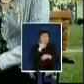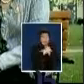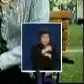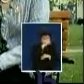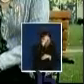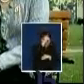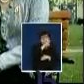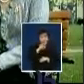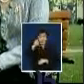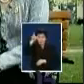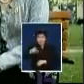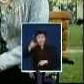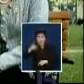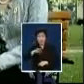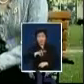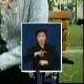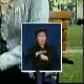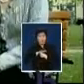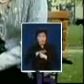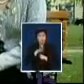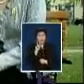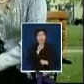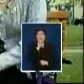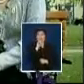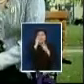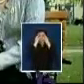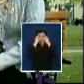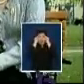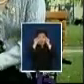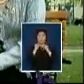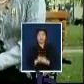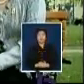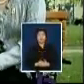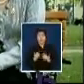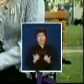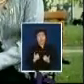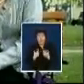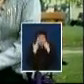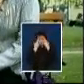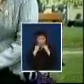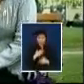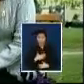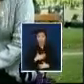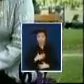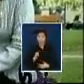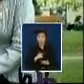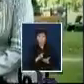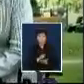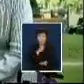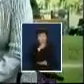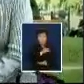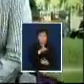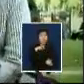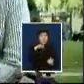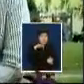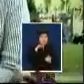นี้เป็นอย่าง ก็ดิฉันต้องบอกว่าถ้าพูดผลการเยือนครั้งนี้ถือว่าเรามาในช่วงที่ถูก